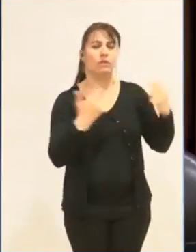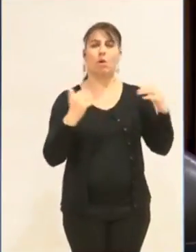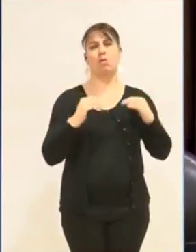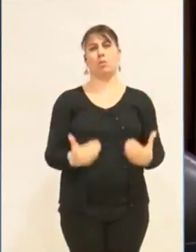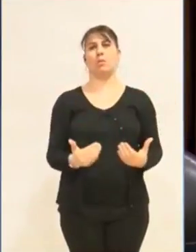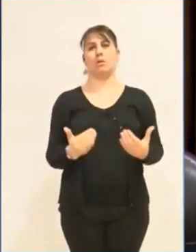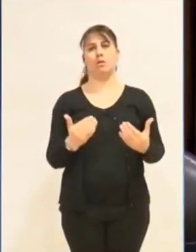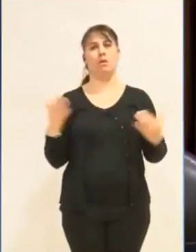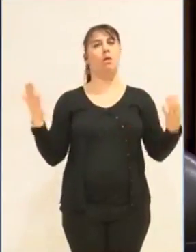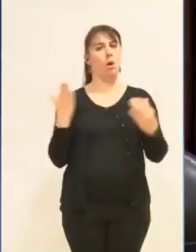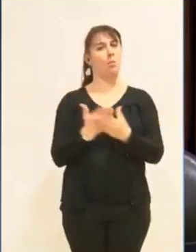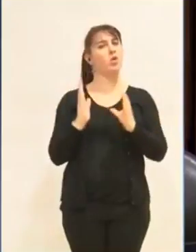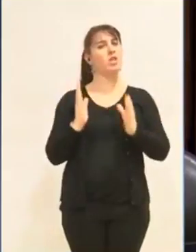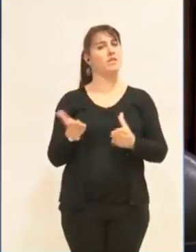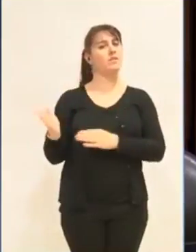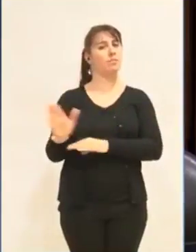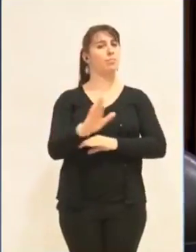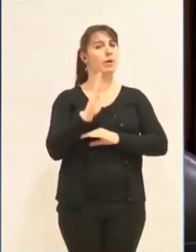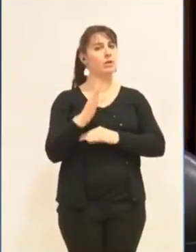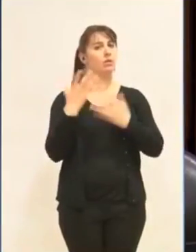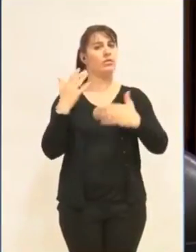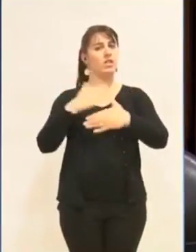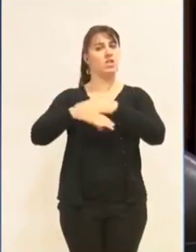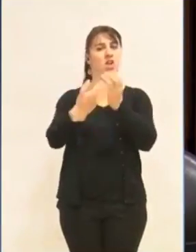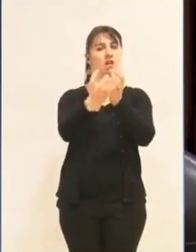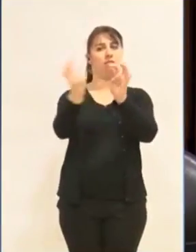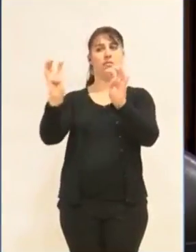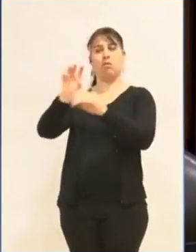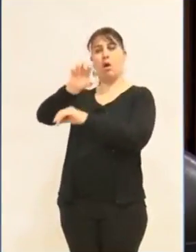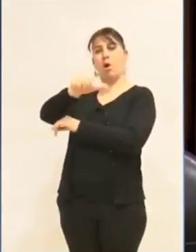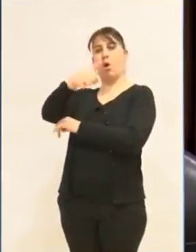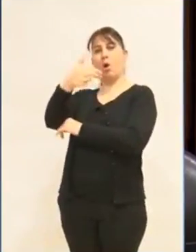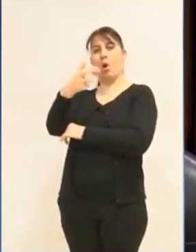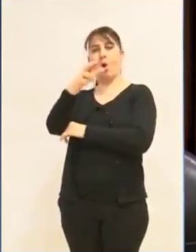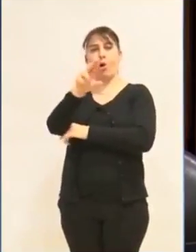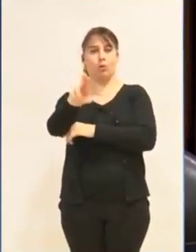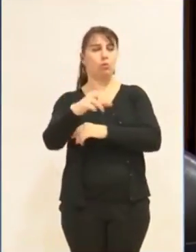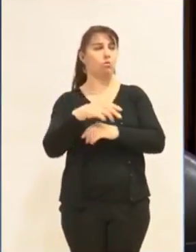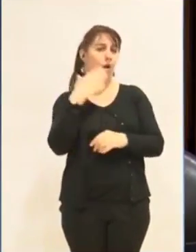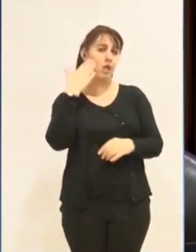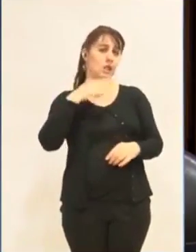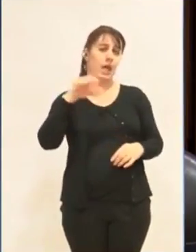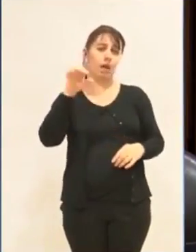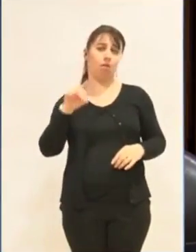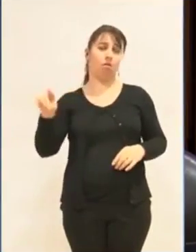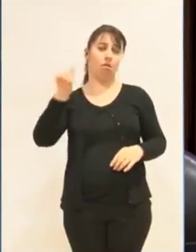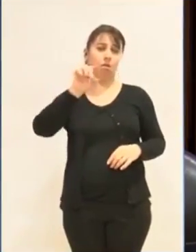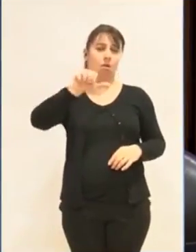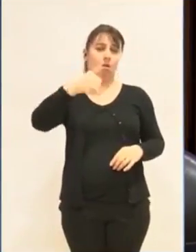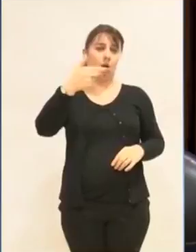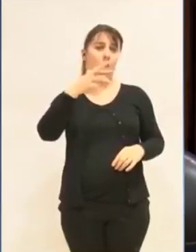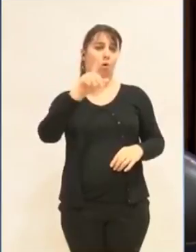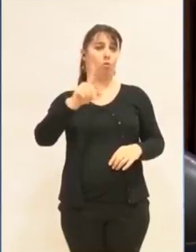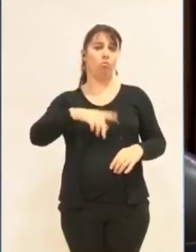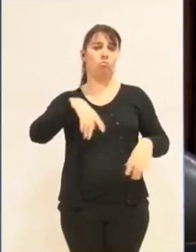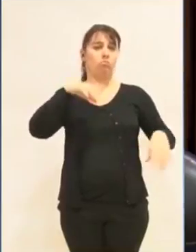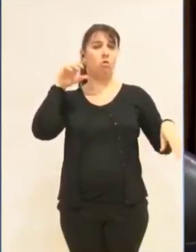dossier définitif devant l'ANRU. Vous savez comme moi que l'ANRU aujourd'hui reste assez